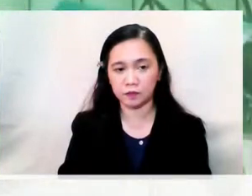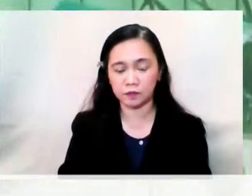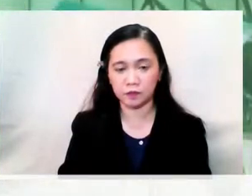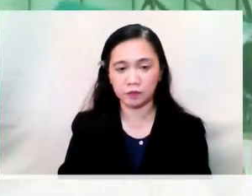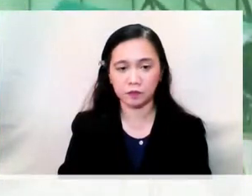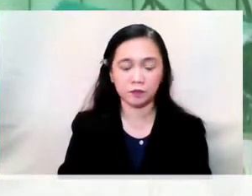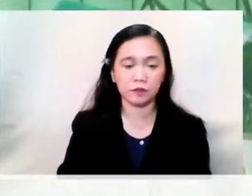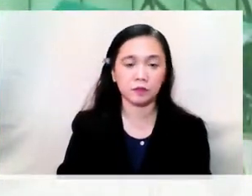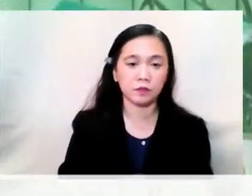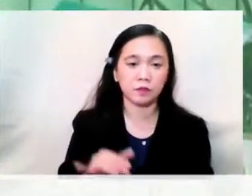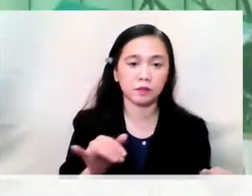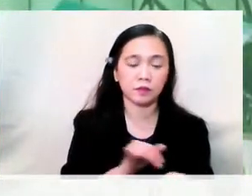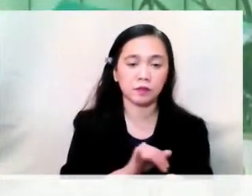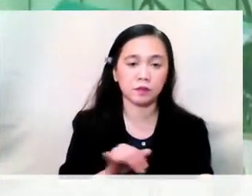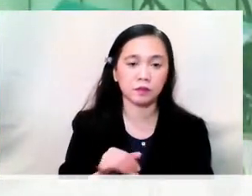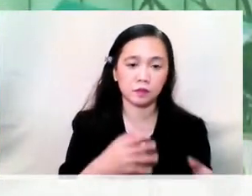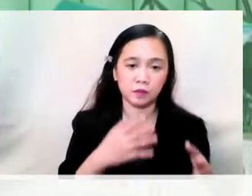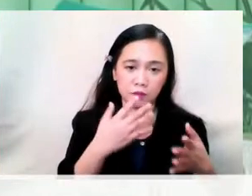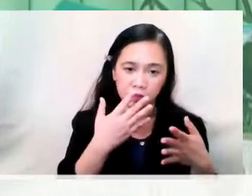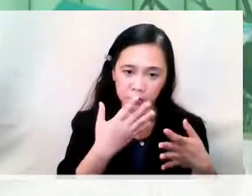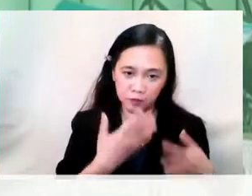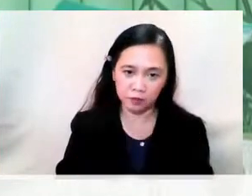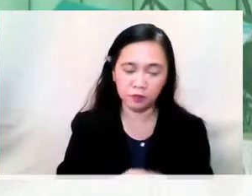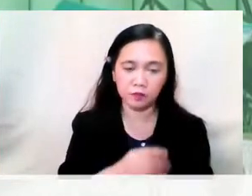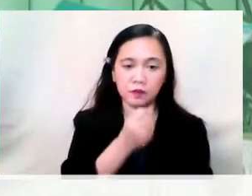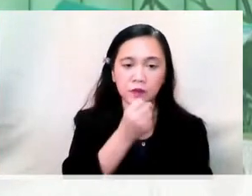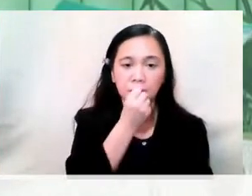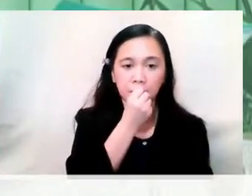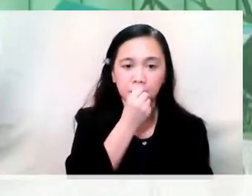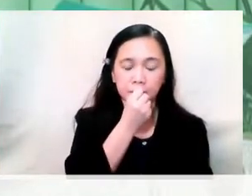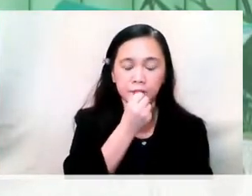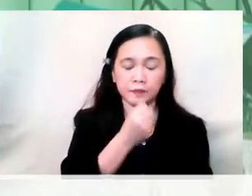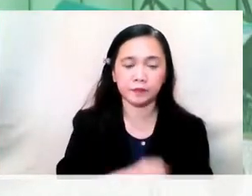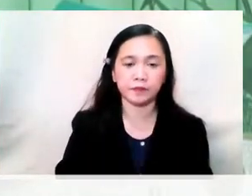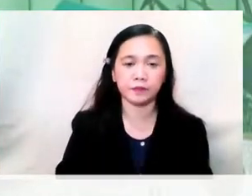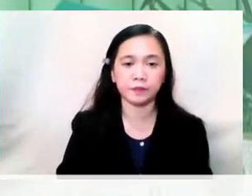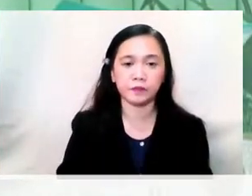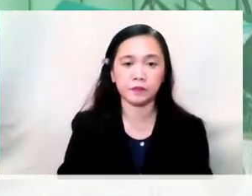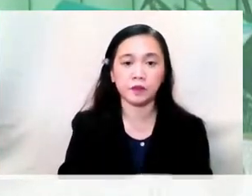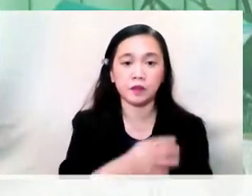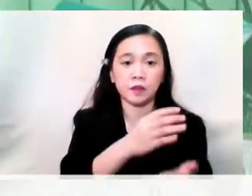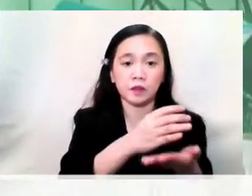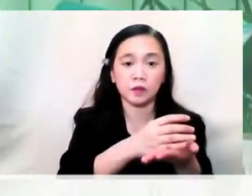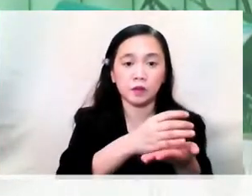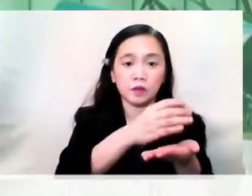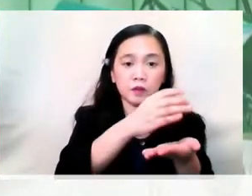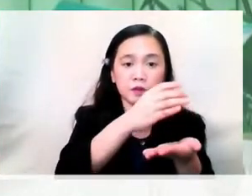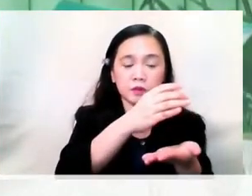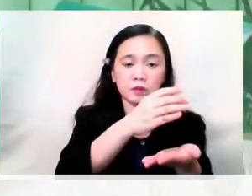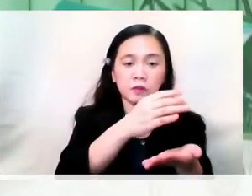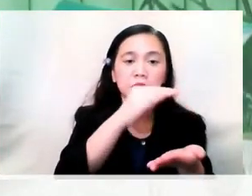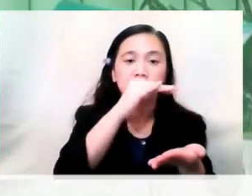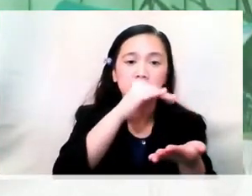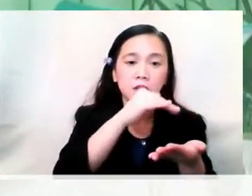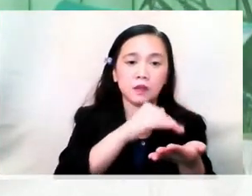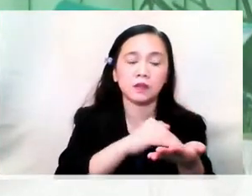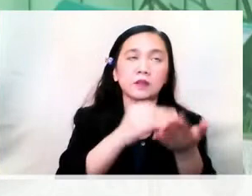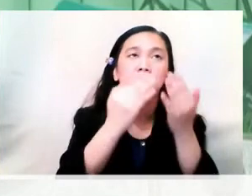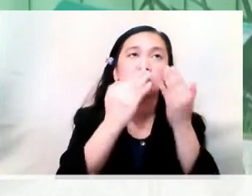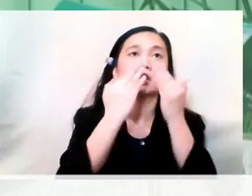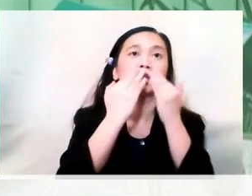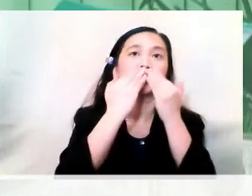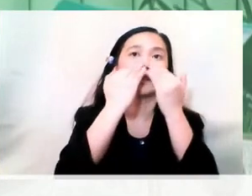Gayon din naman, nung matapos ang hapunan, hinawakan niya ang kalis, muli kaniyang